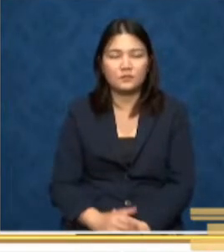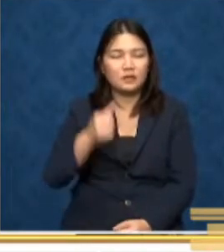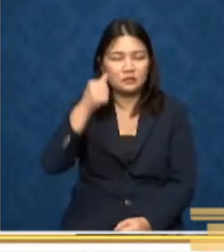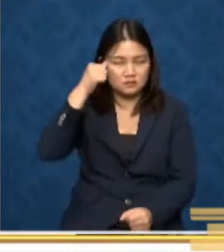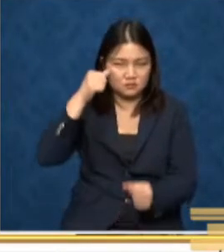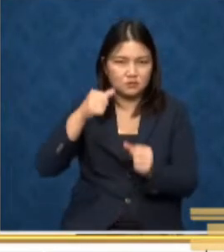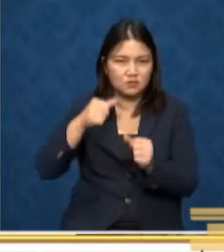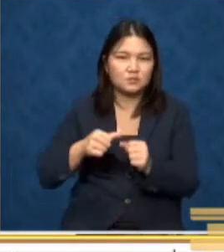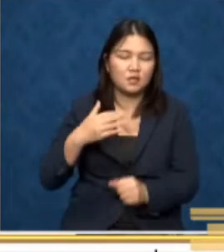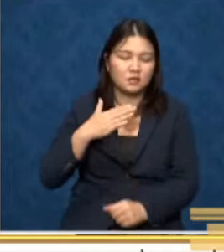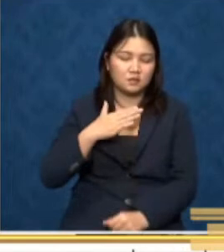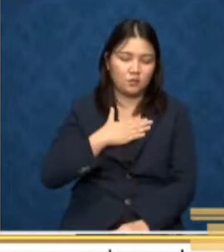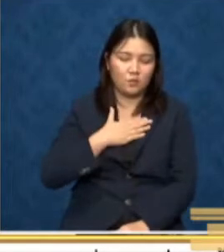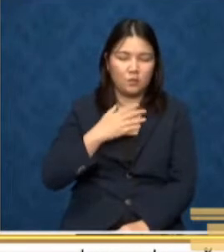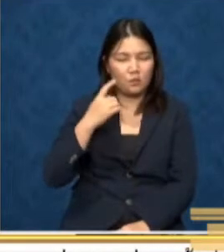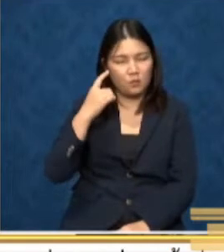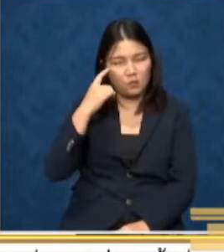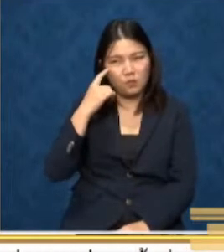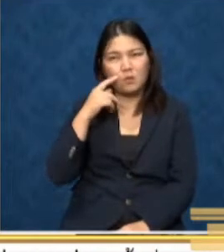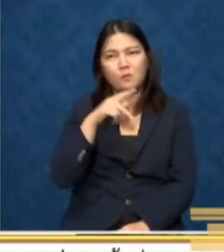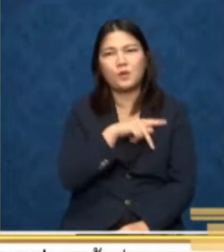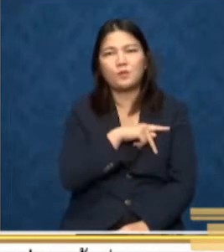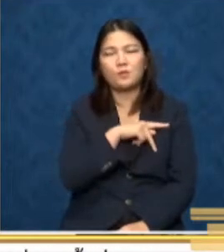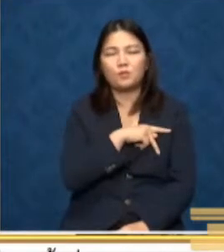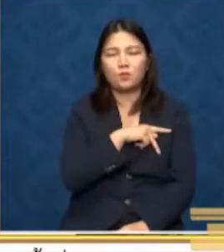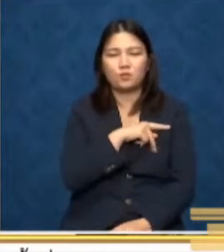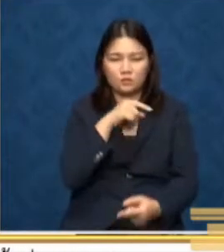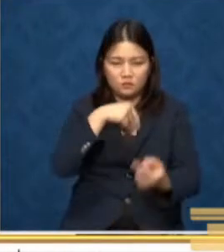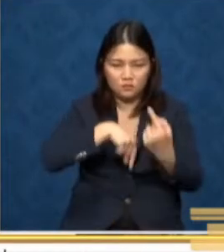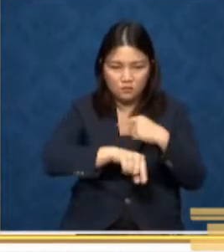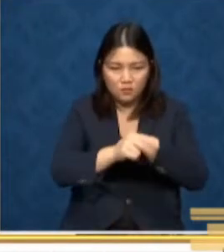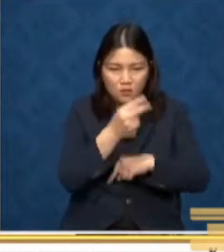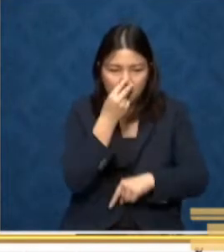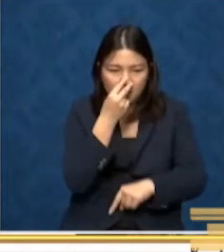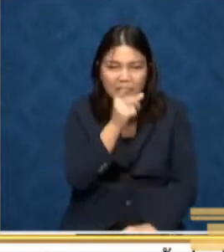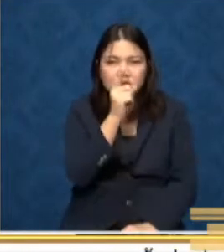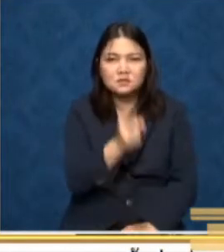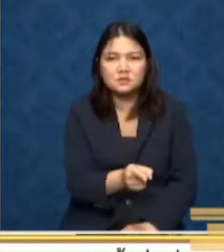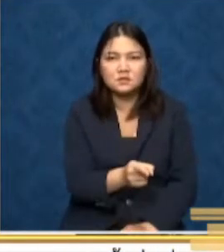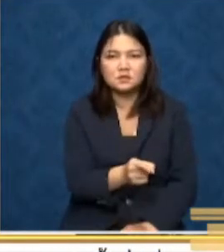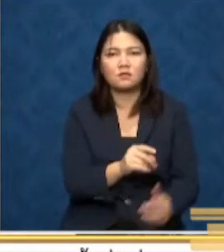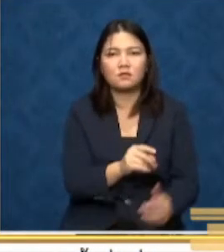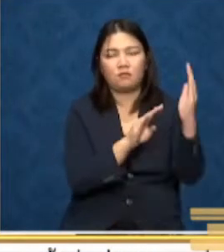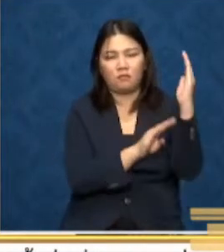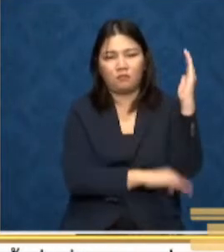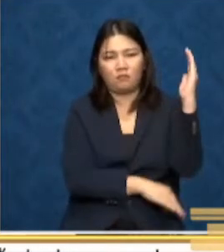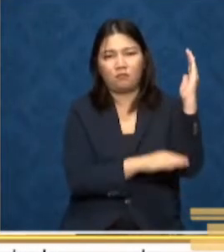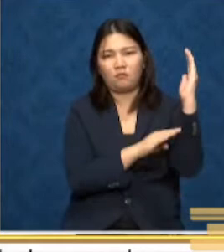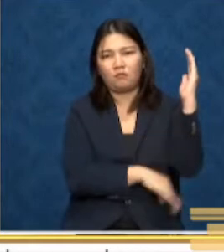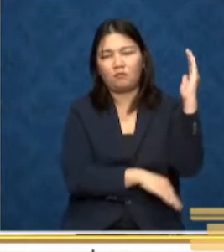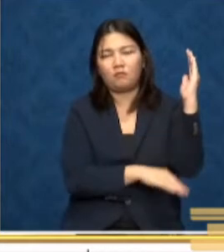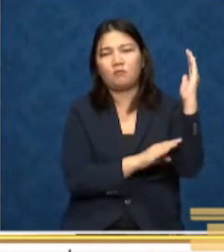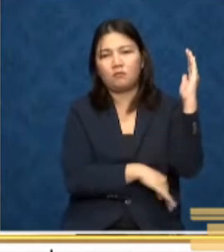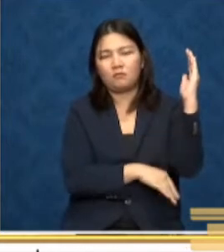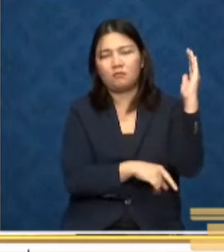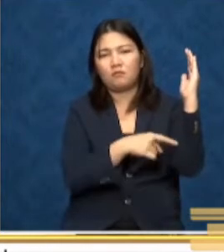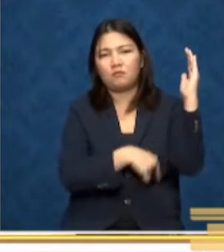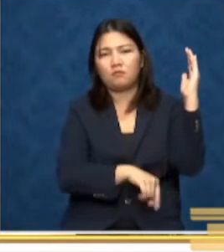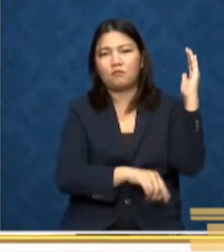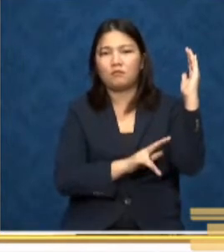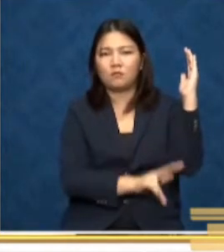ำให้คนพุทธอย่างผมถึงไปเข้าใจความเป็นจริงว่าใน3จังหวัดชายแดนใต้นั้นต้นทุน